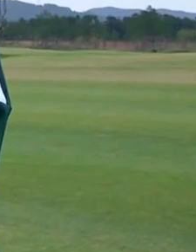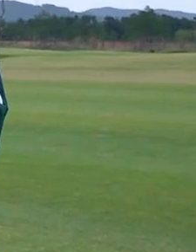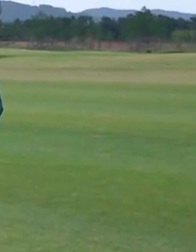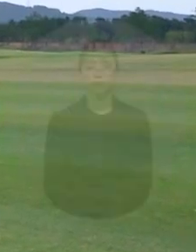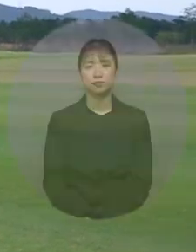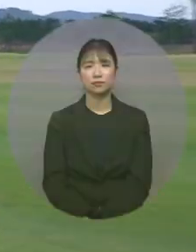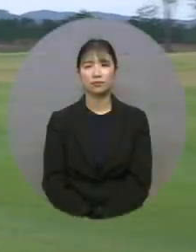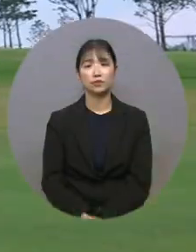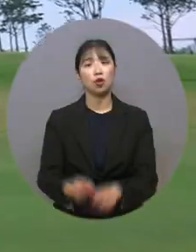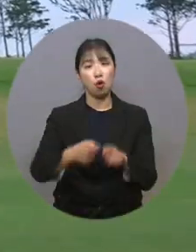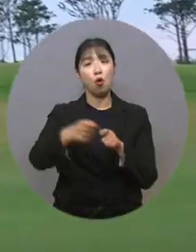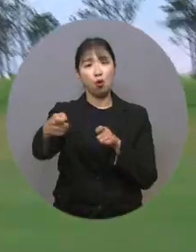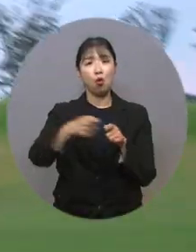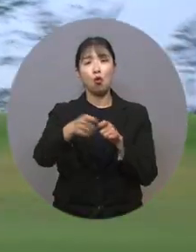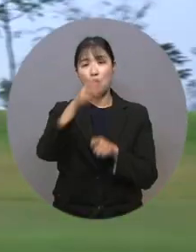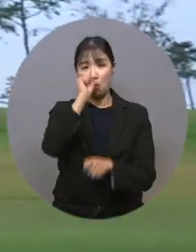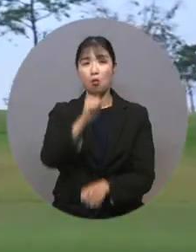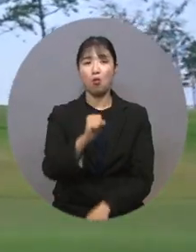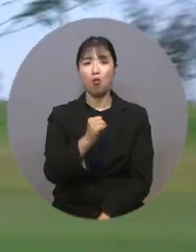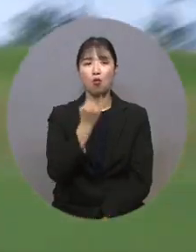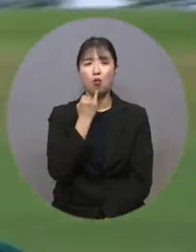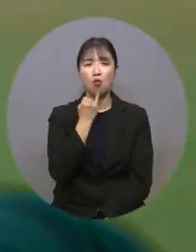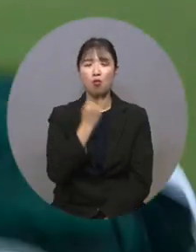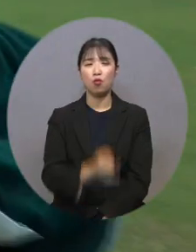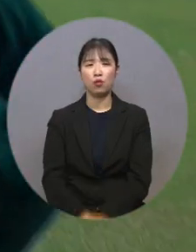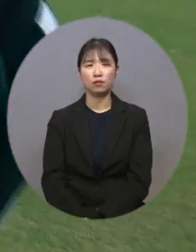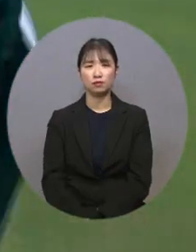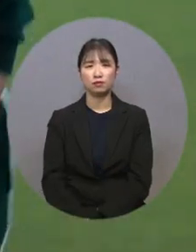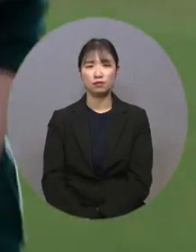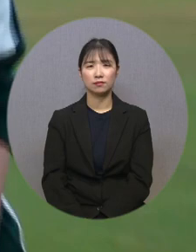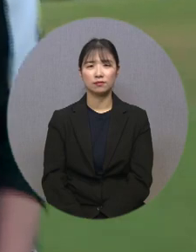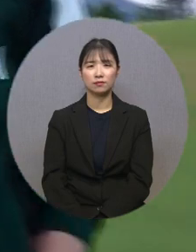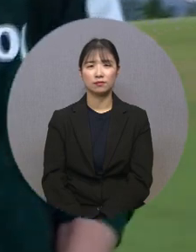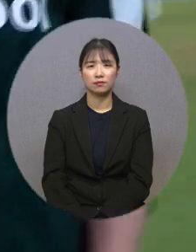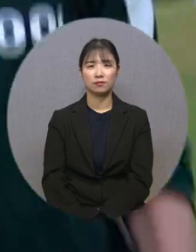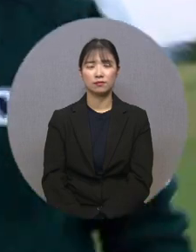거리 엄청 좋았는데. 아, 너무 땡겼다. 아, 긍정적이네, 여기도.